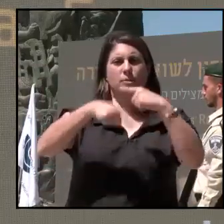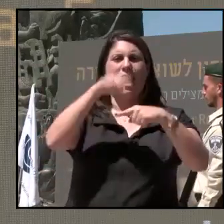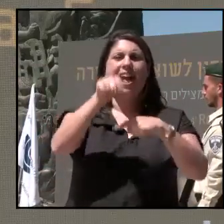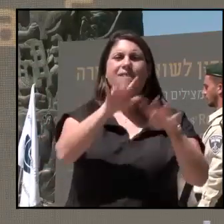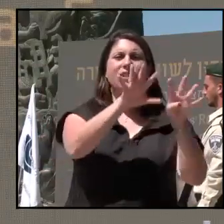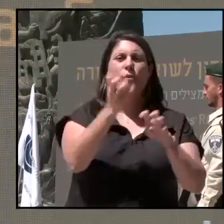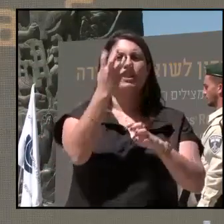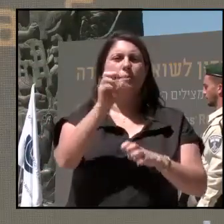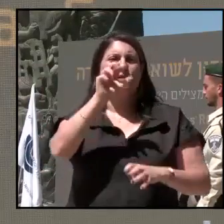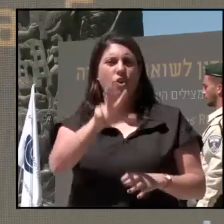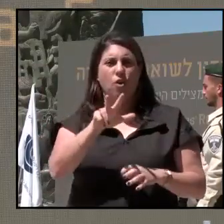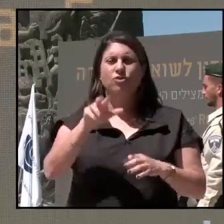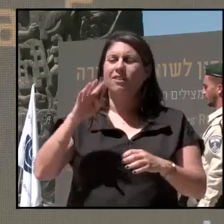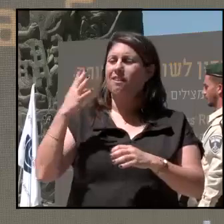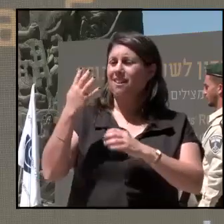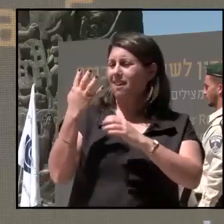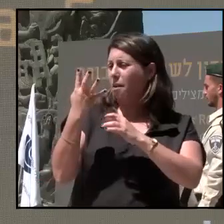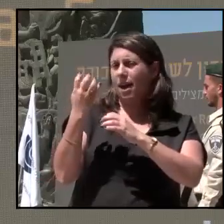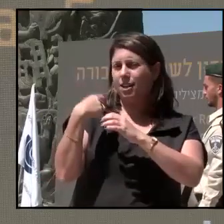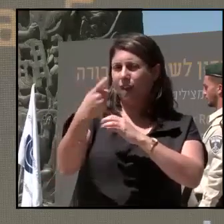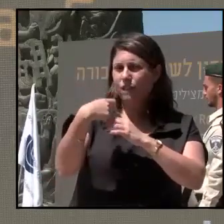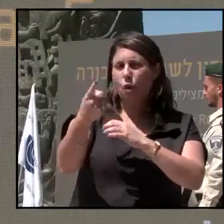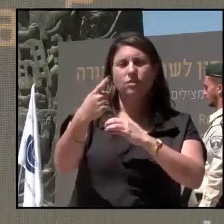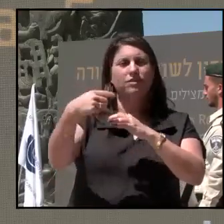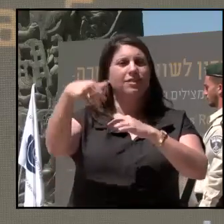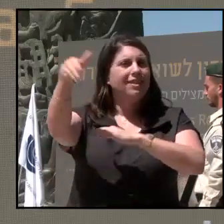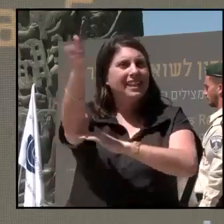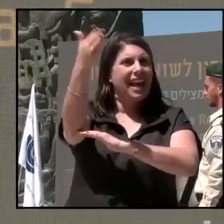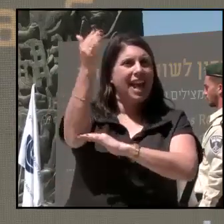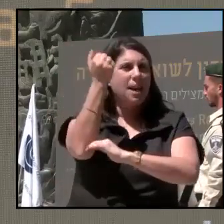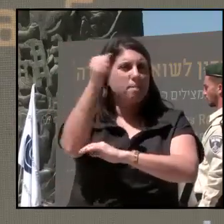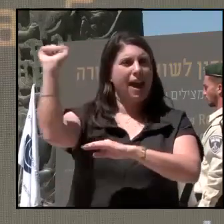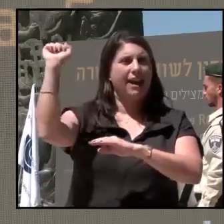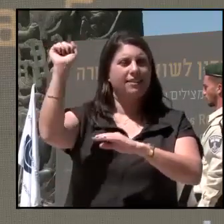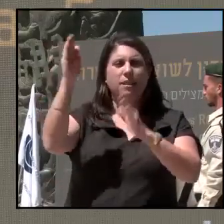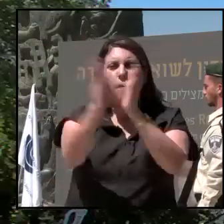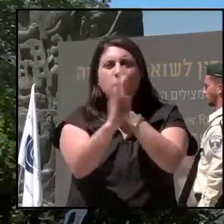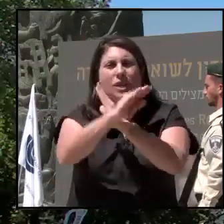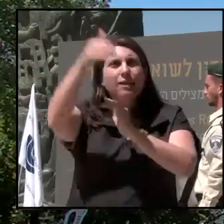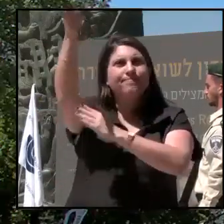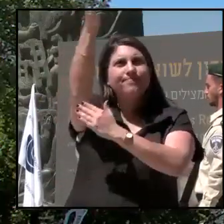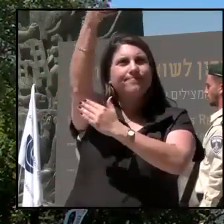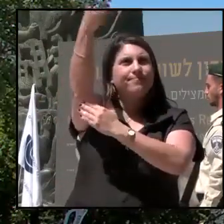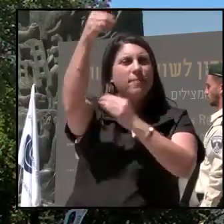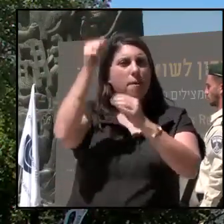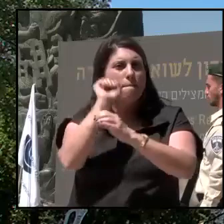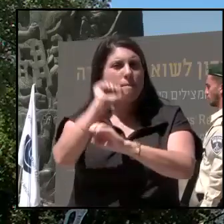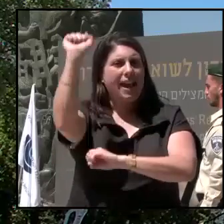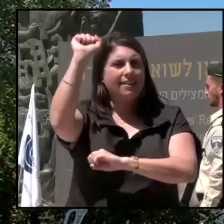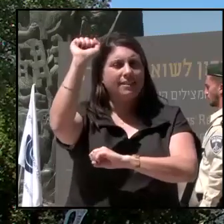ב-19 באפריל 1943. 4 שבועות התנוססו דגלי המרד מעל הבונקרים